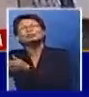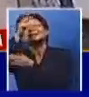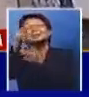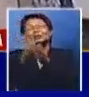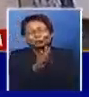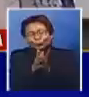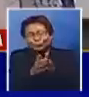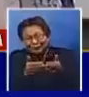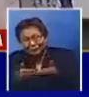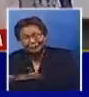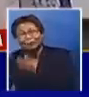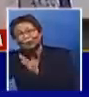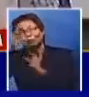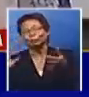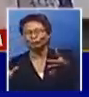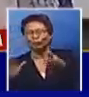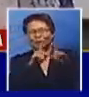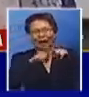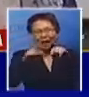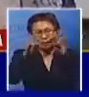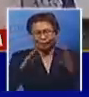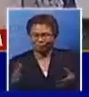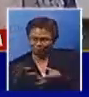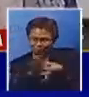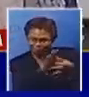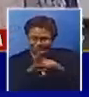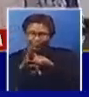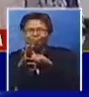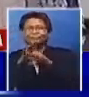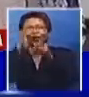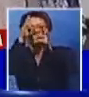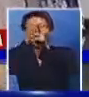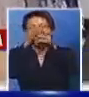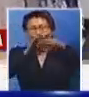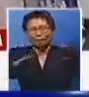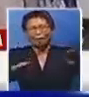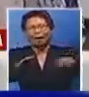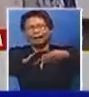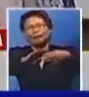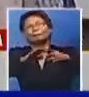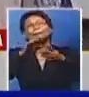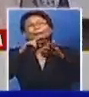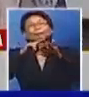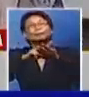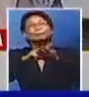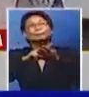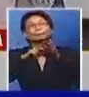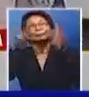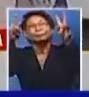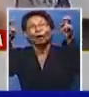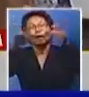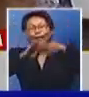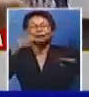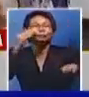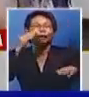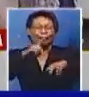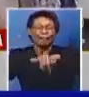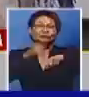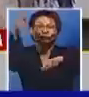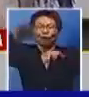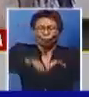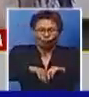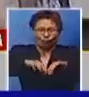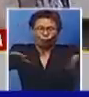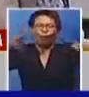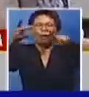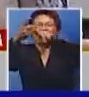Malaysia ke arah penyatuan pelbagai bangsa dan budaya melalui aspek bahasa iaitu Bahasa Melayu. Diharap pada masa akan datang, ia dapat diperluaskan